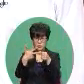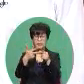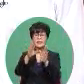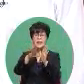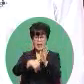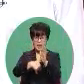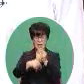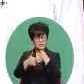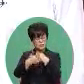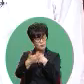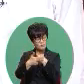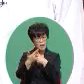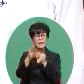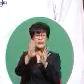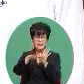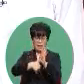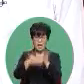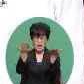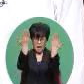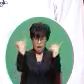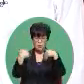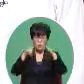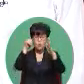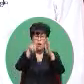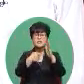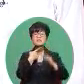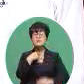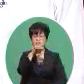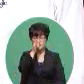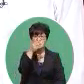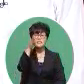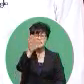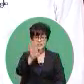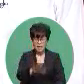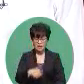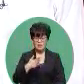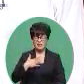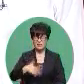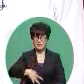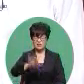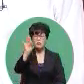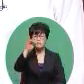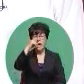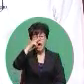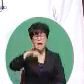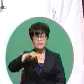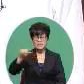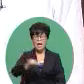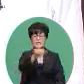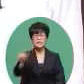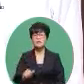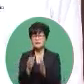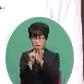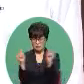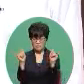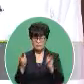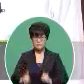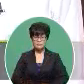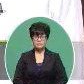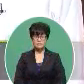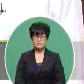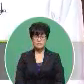제가 학교에 갔었는데 어 그 당시에 제가 유일무이 얀 아시아 사람이었습니다 예 n